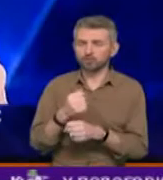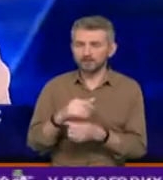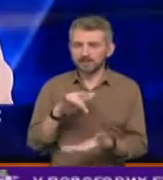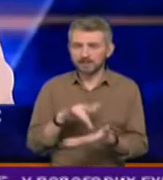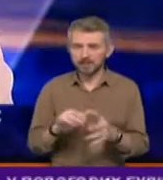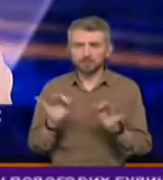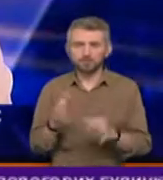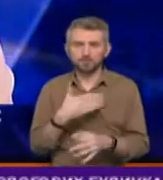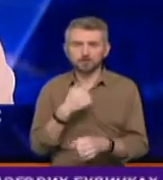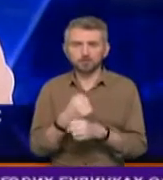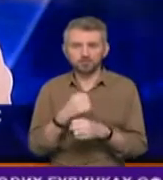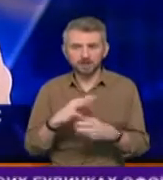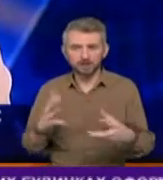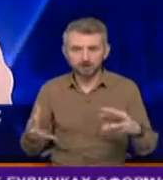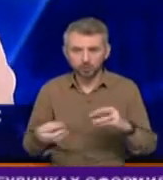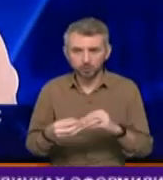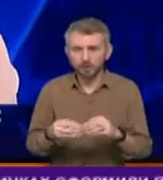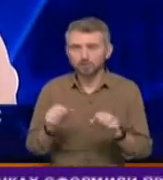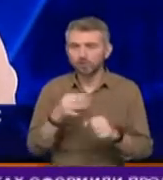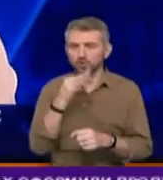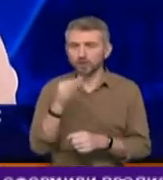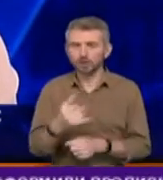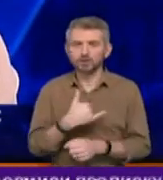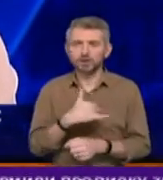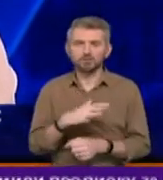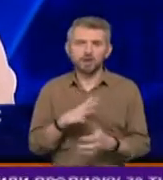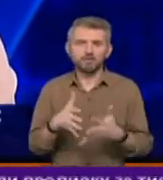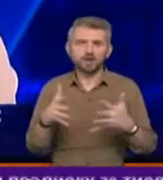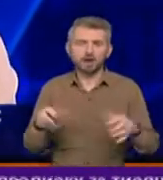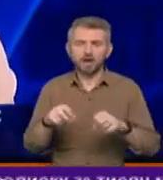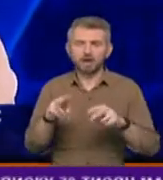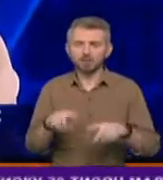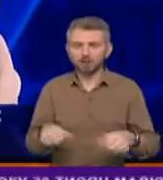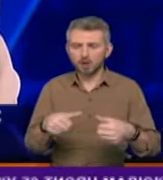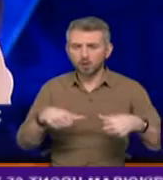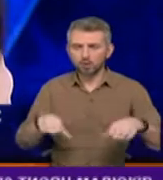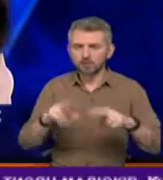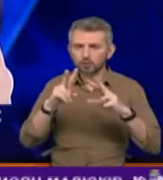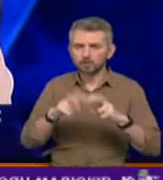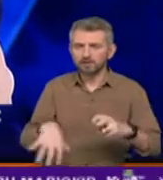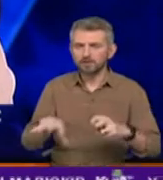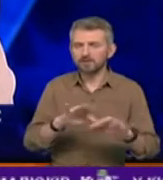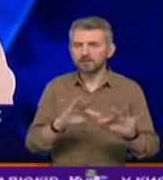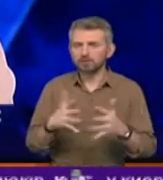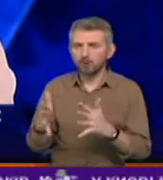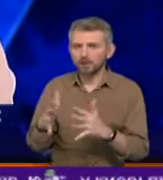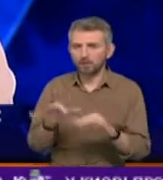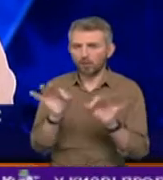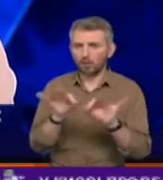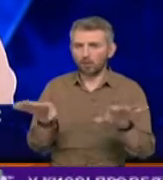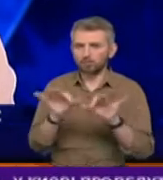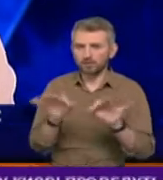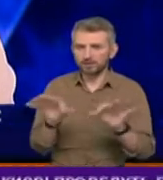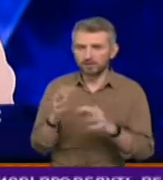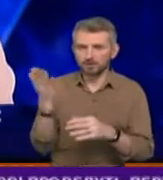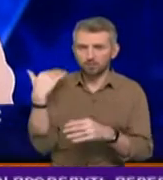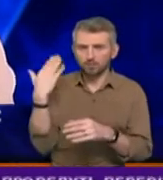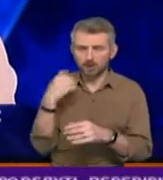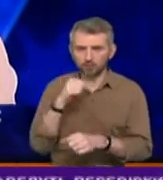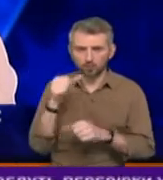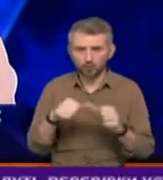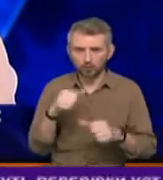Але якщо ми говоримо про зовнішнє от незалежне оцінювання, про 332 тисячі учасників, скільки було